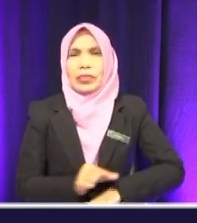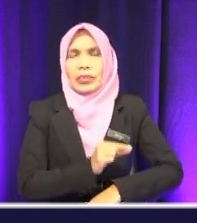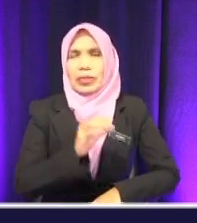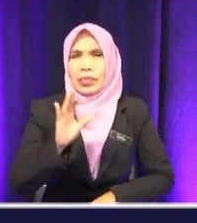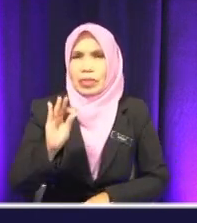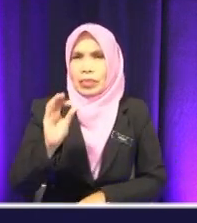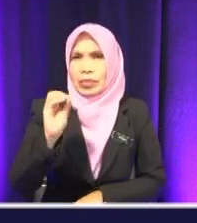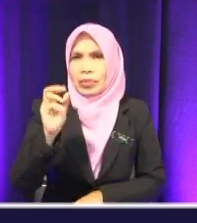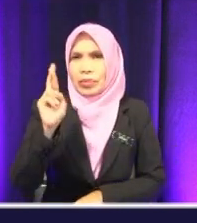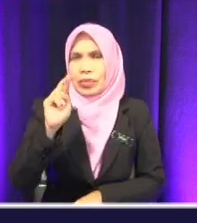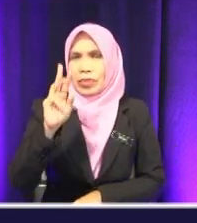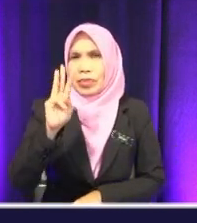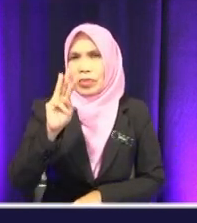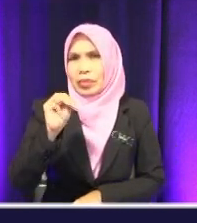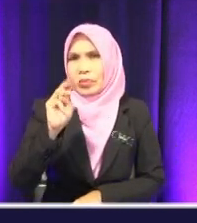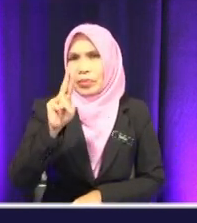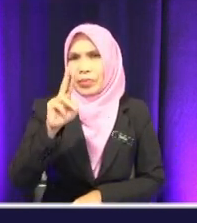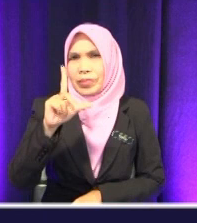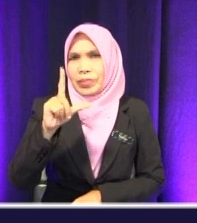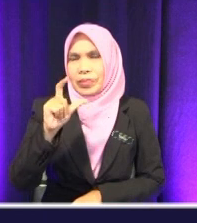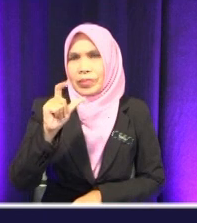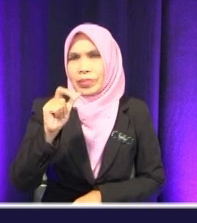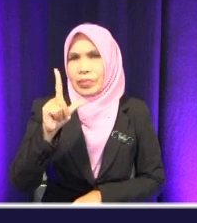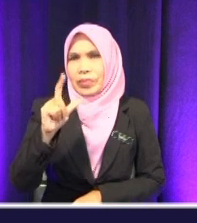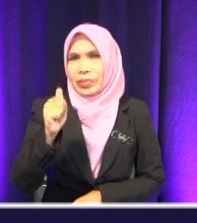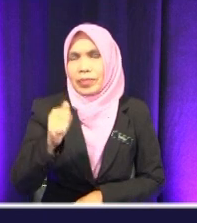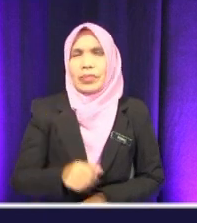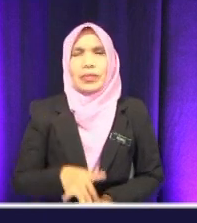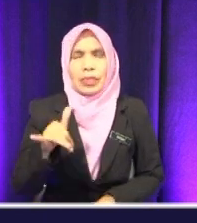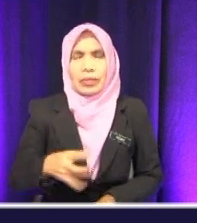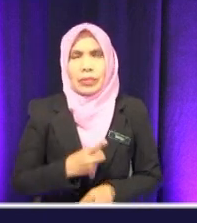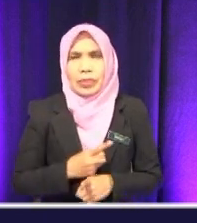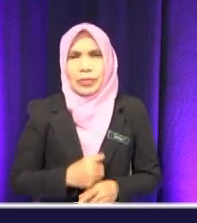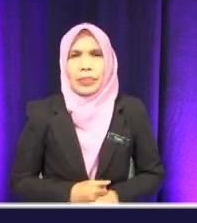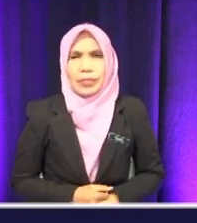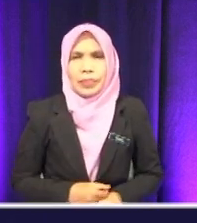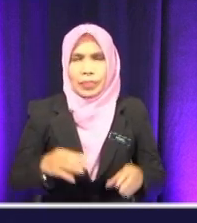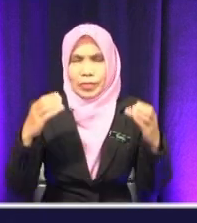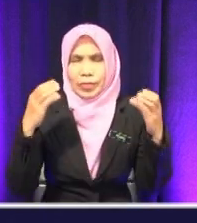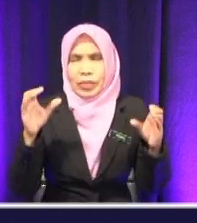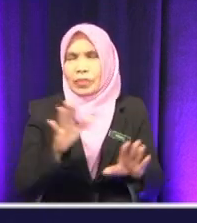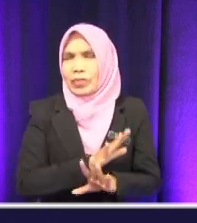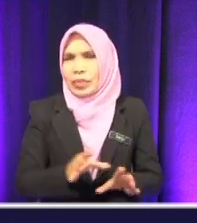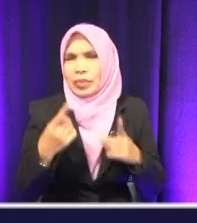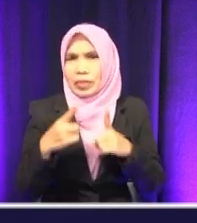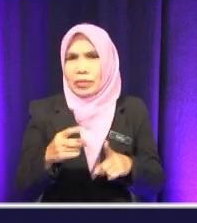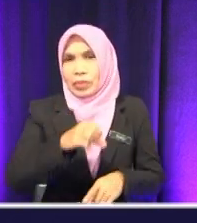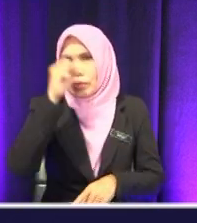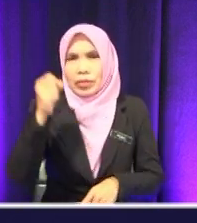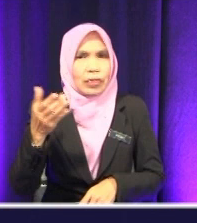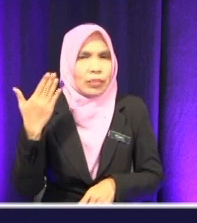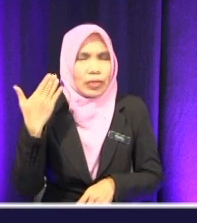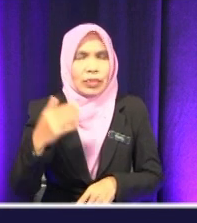kena ambil kiri contoh ya tadi menjawab contoh kepada anak melukis